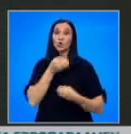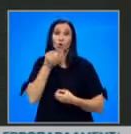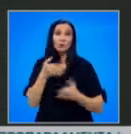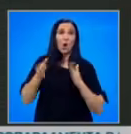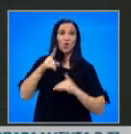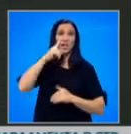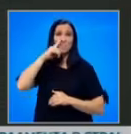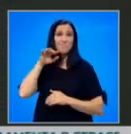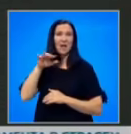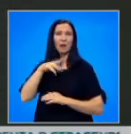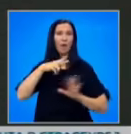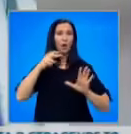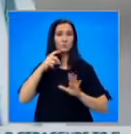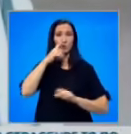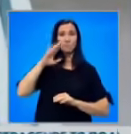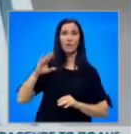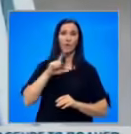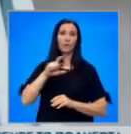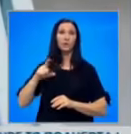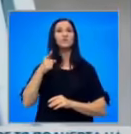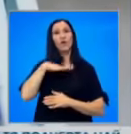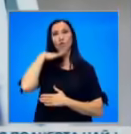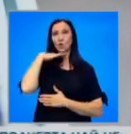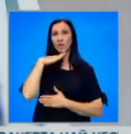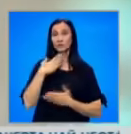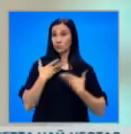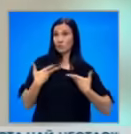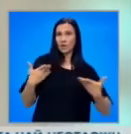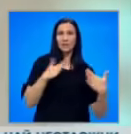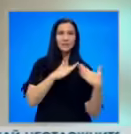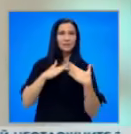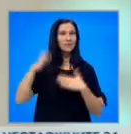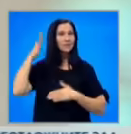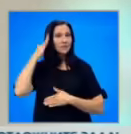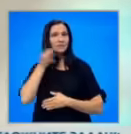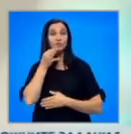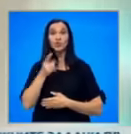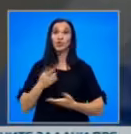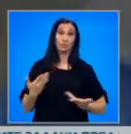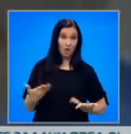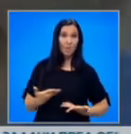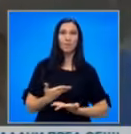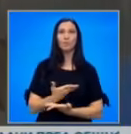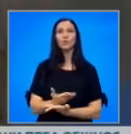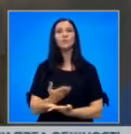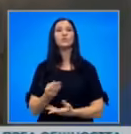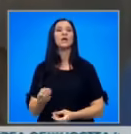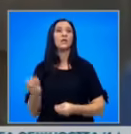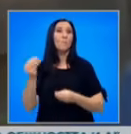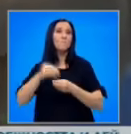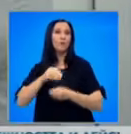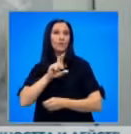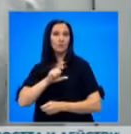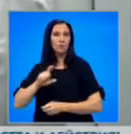сме още 1 милиард и 800 милиона дози. Това е достатъчно за нас и съседните държави в случай, че е необходимо да се поставят допълнителни